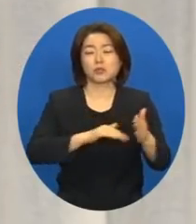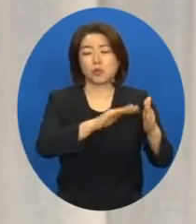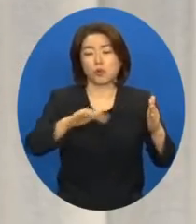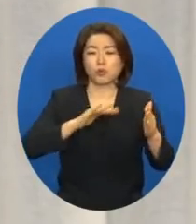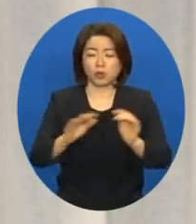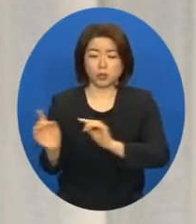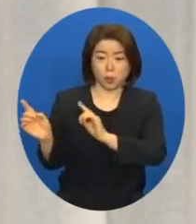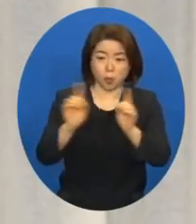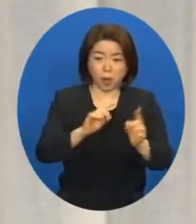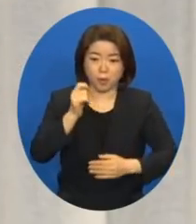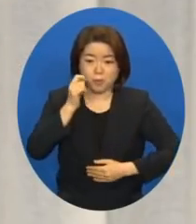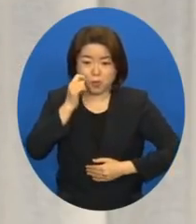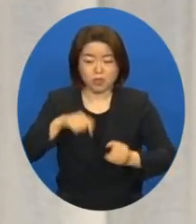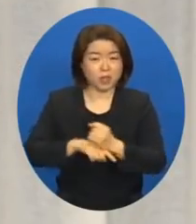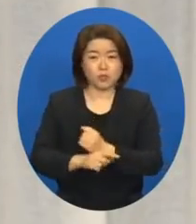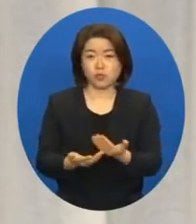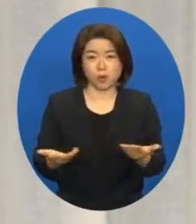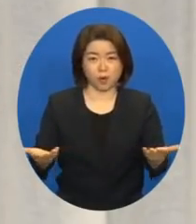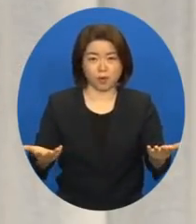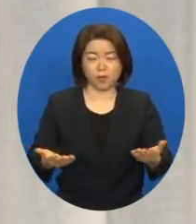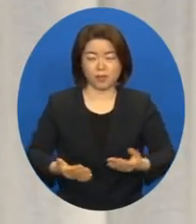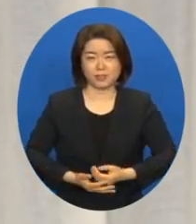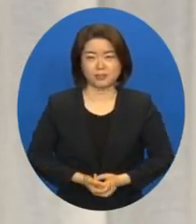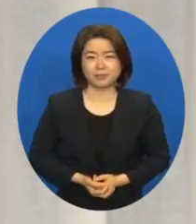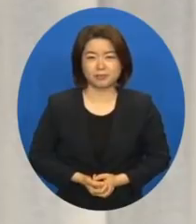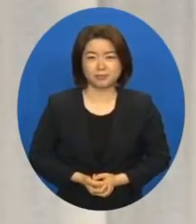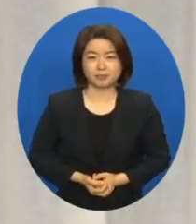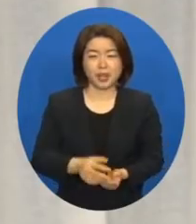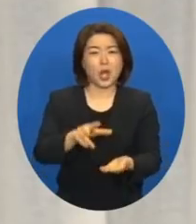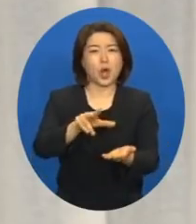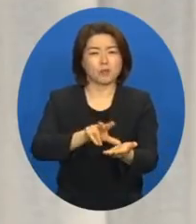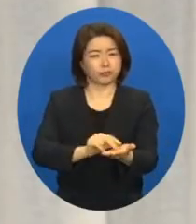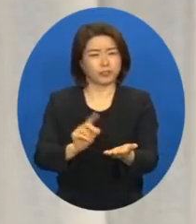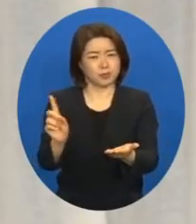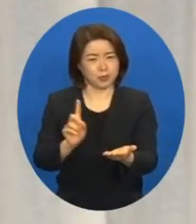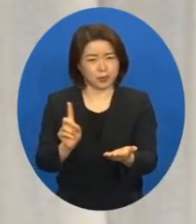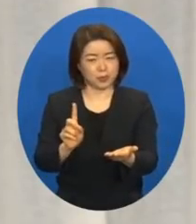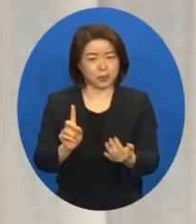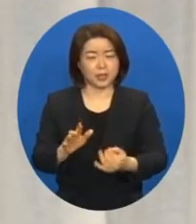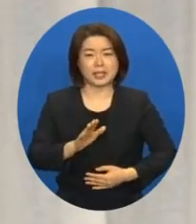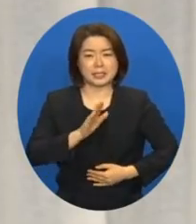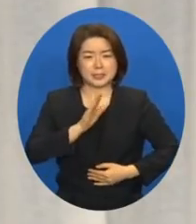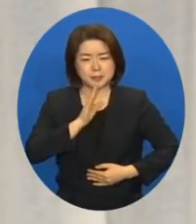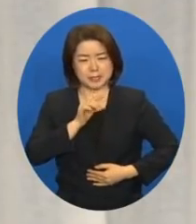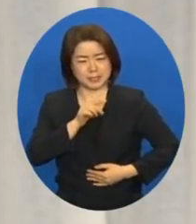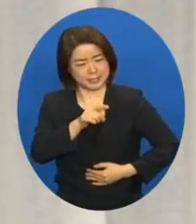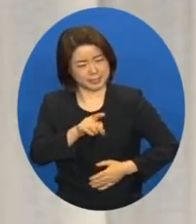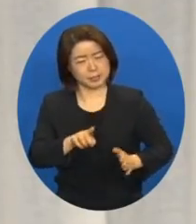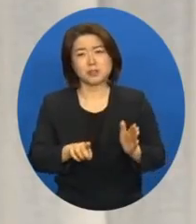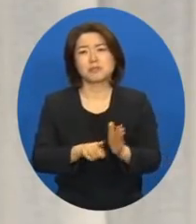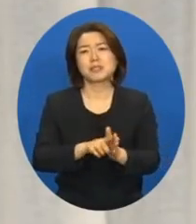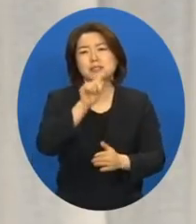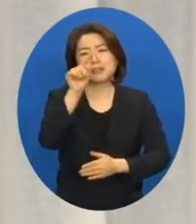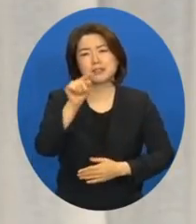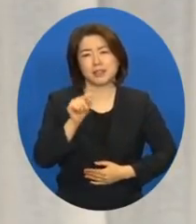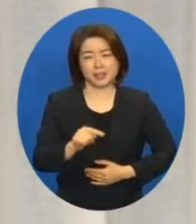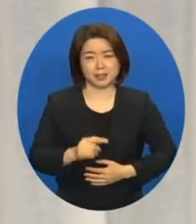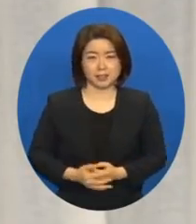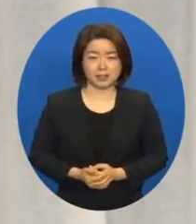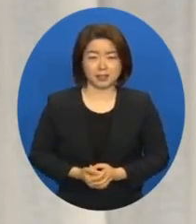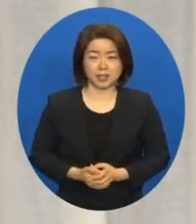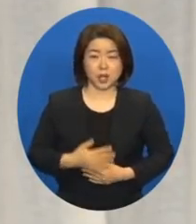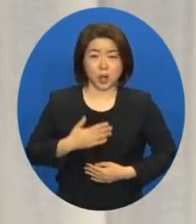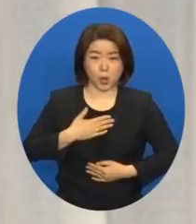이유가 없으시겠습니다. 문제는 정말 믿느냐 하는 것입니다. 저는